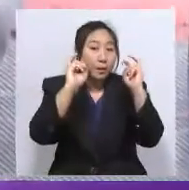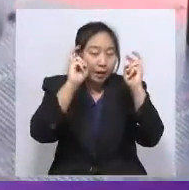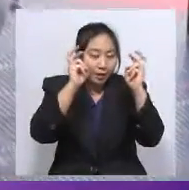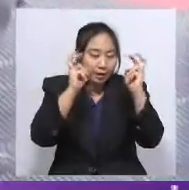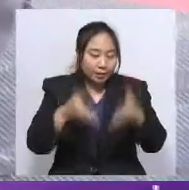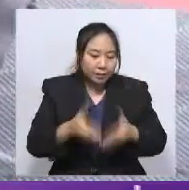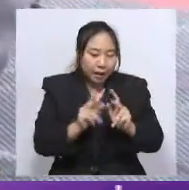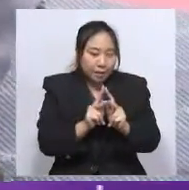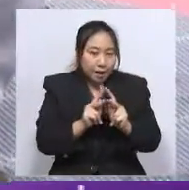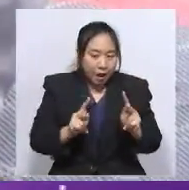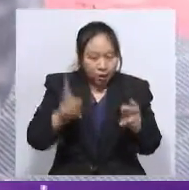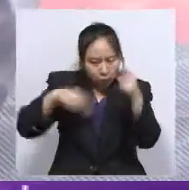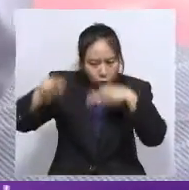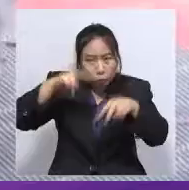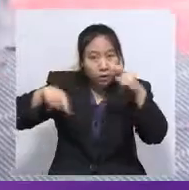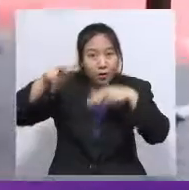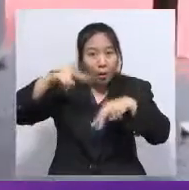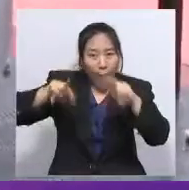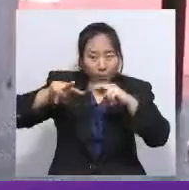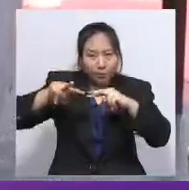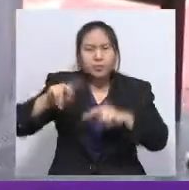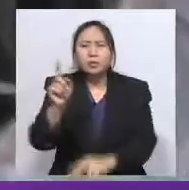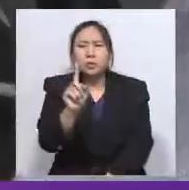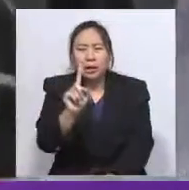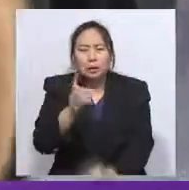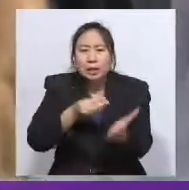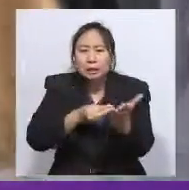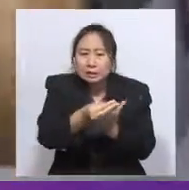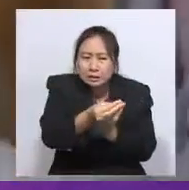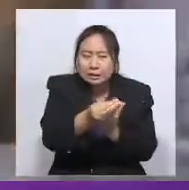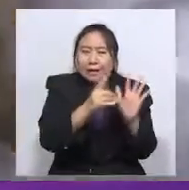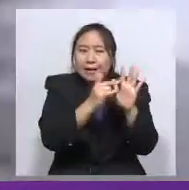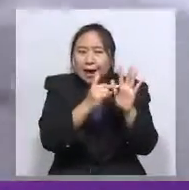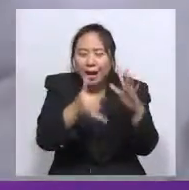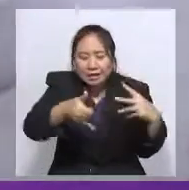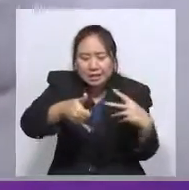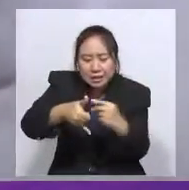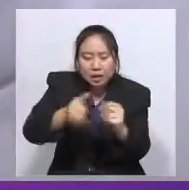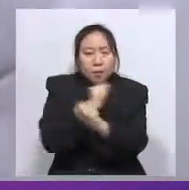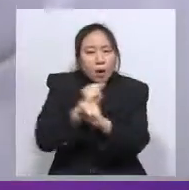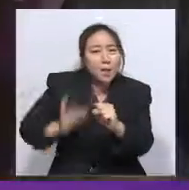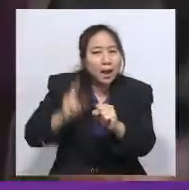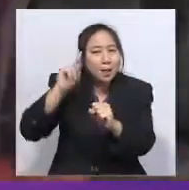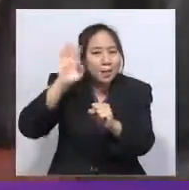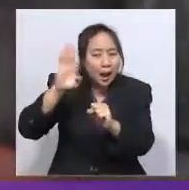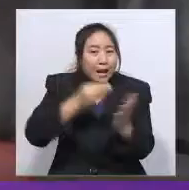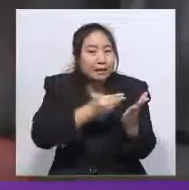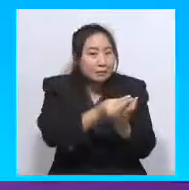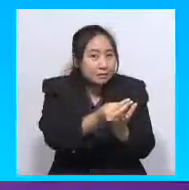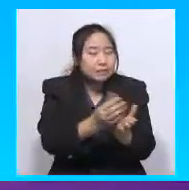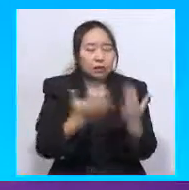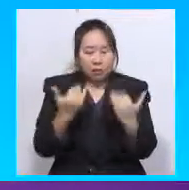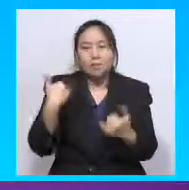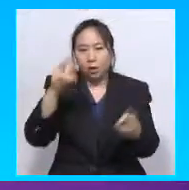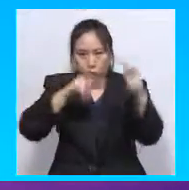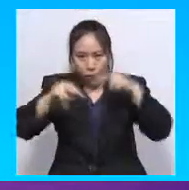ตั้งคณะกรรมการเข้ามาตรวจสอบข้อเท็จจริงนะครับกรณีการจัดซื้อวัคซีนป้องกันโรคพิษสุนัขบ้าอันนี้จะมีการดำเนิน